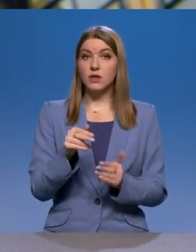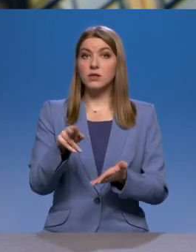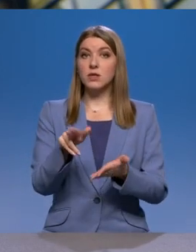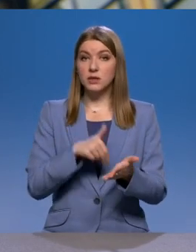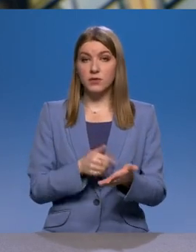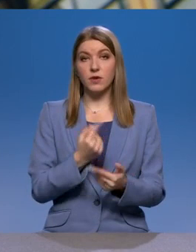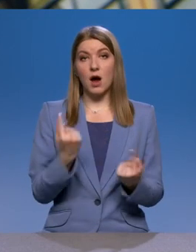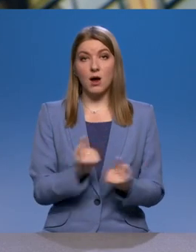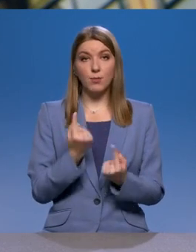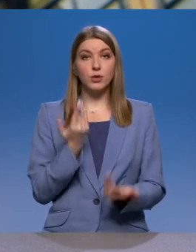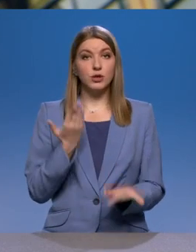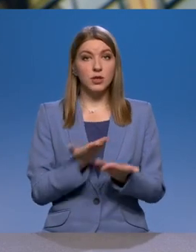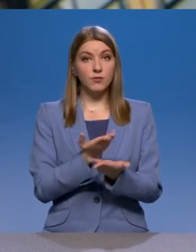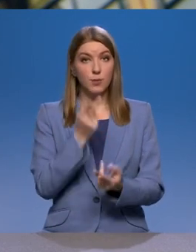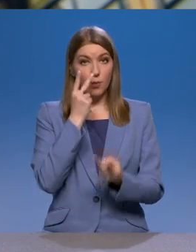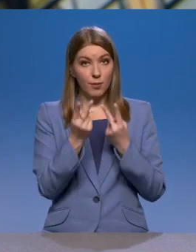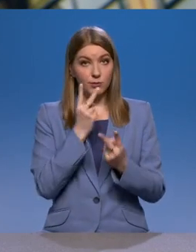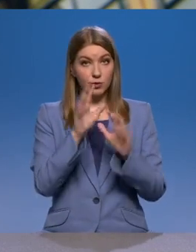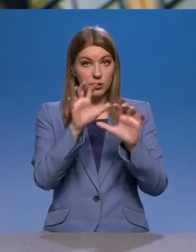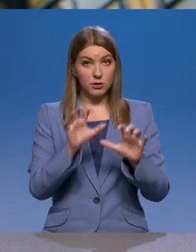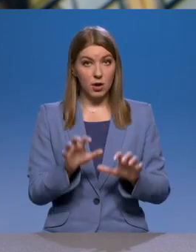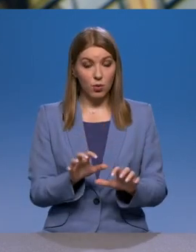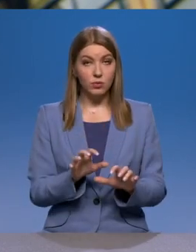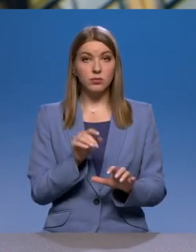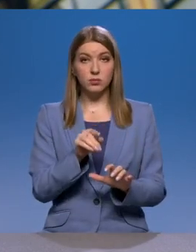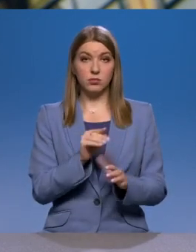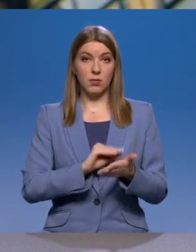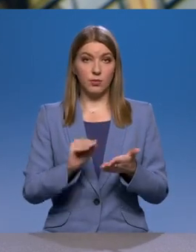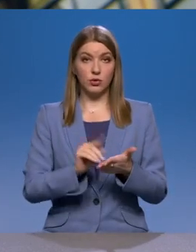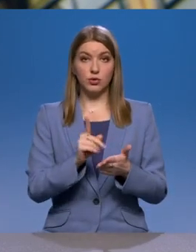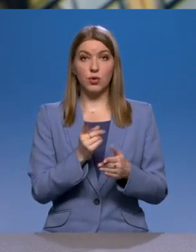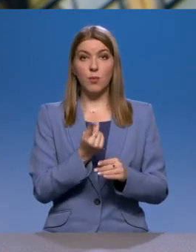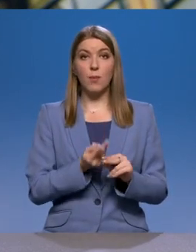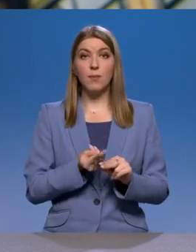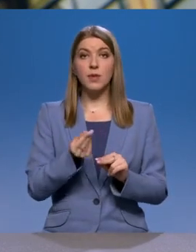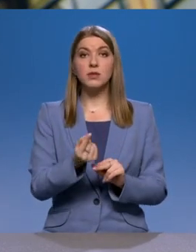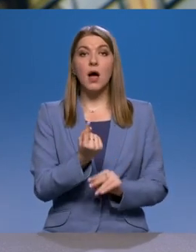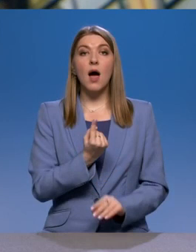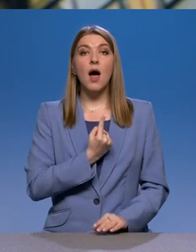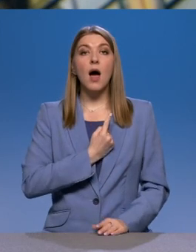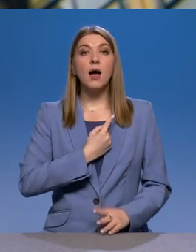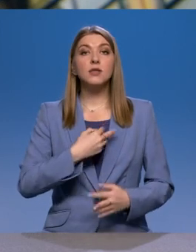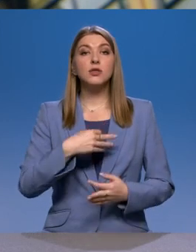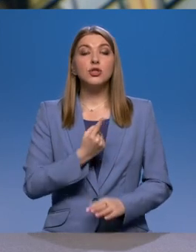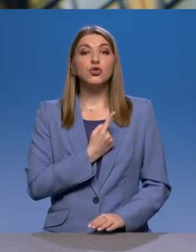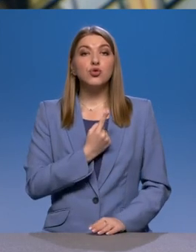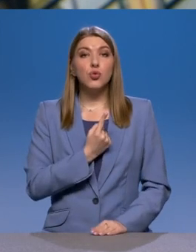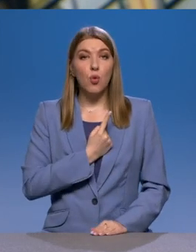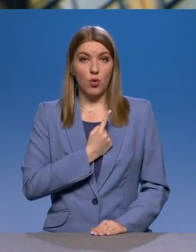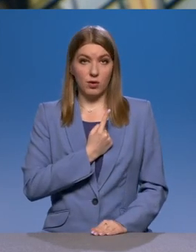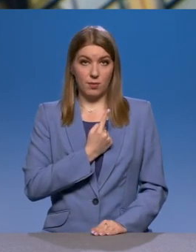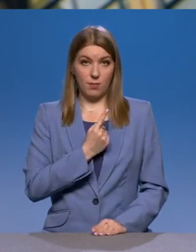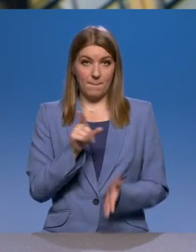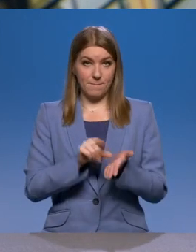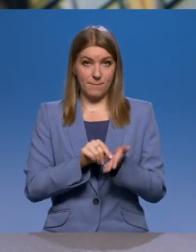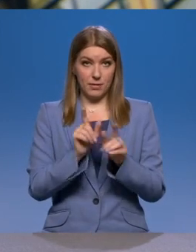если вы посмотрите законодательство, там написано, что платится одиноким пенсионерам дают. То есть, если они проживают, либо они, которые